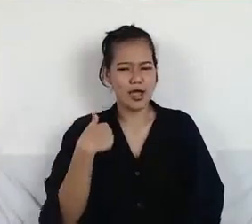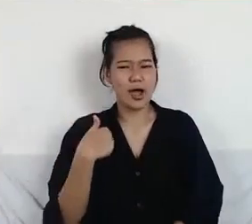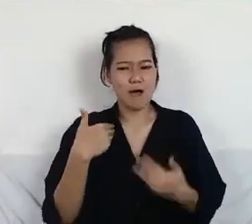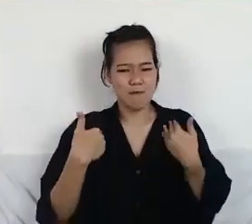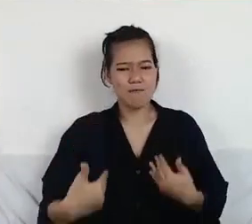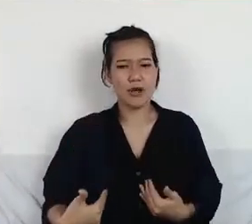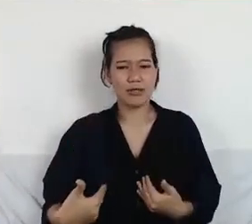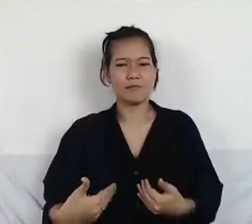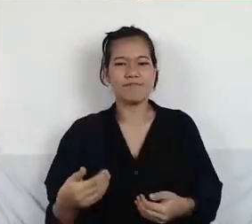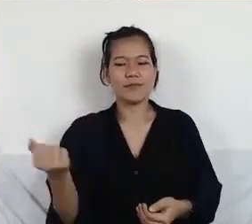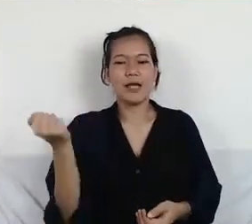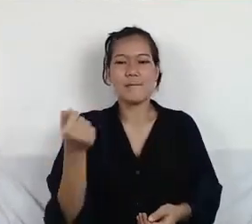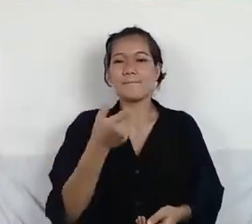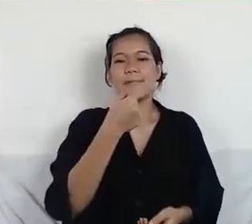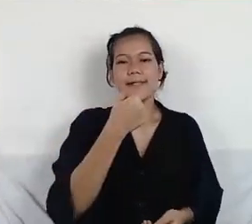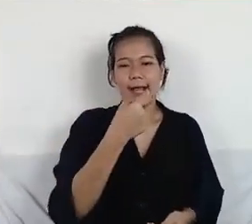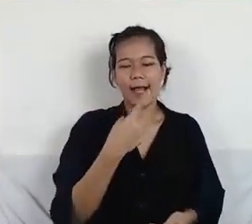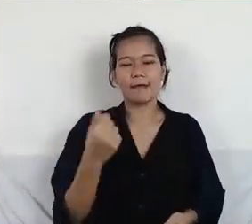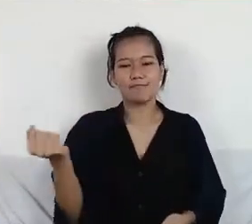snack.